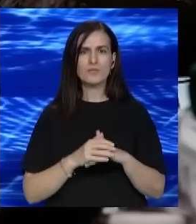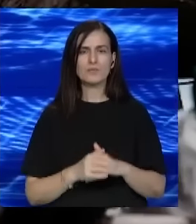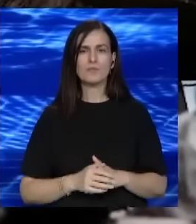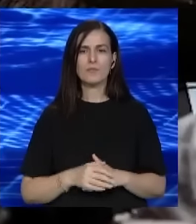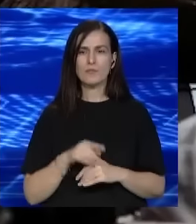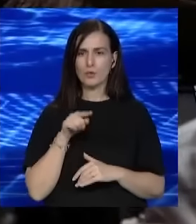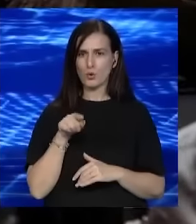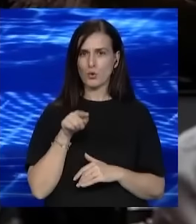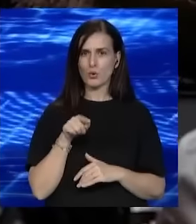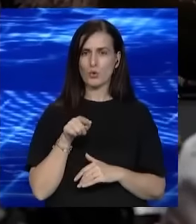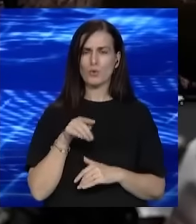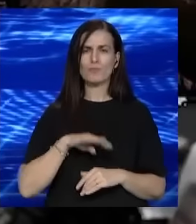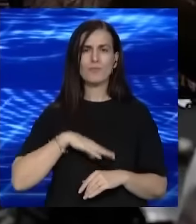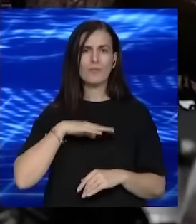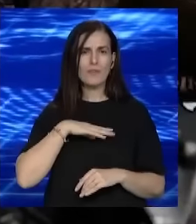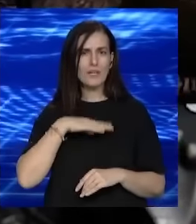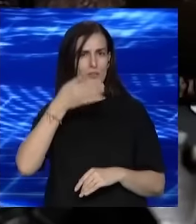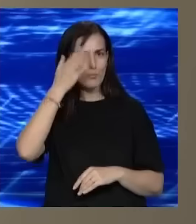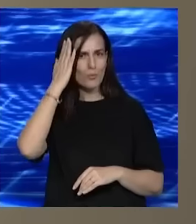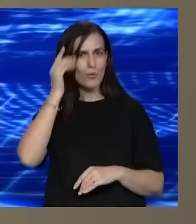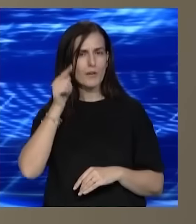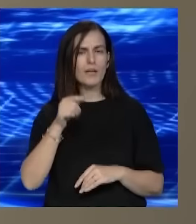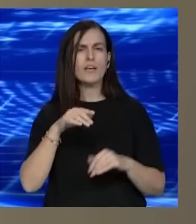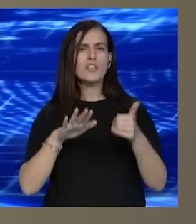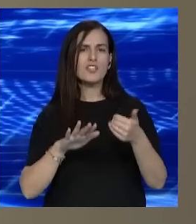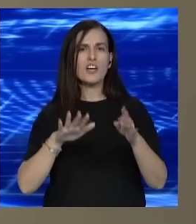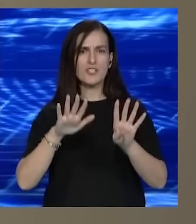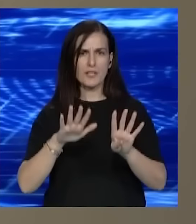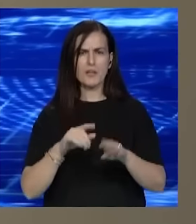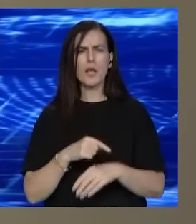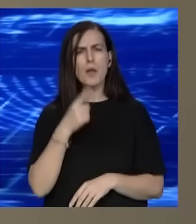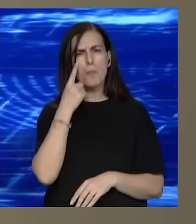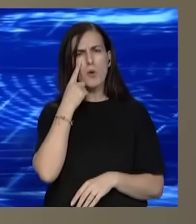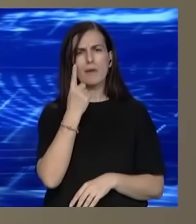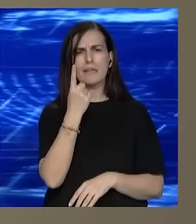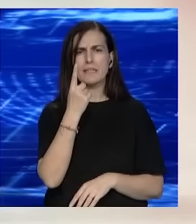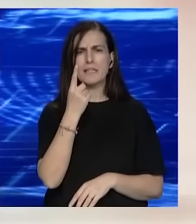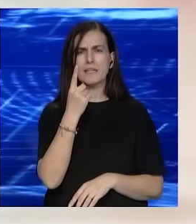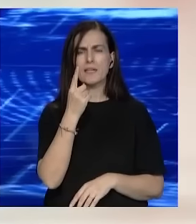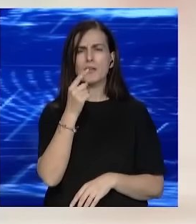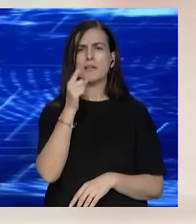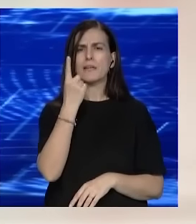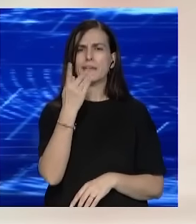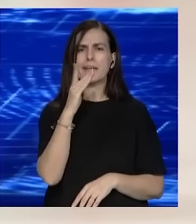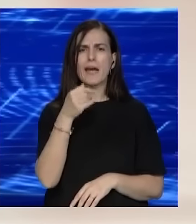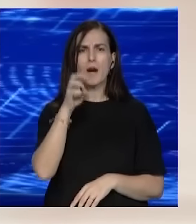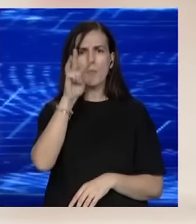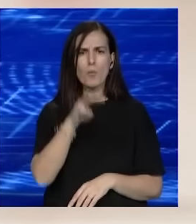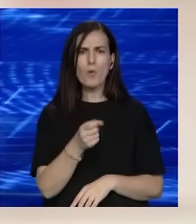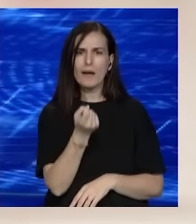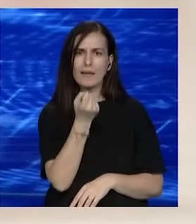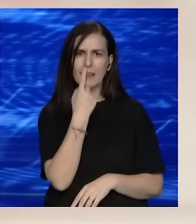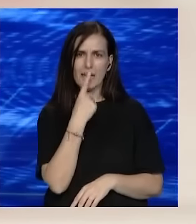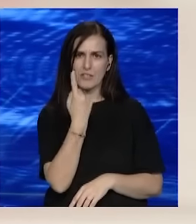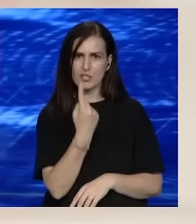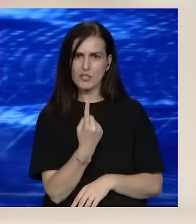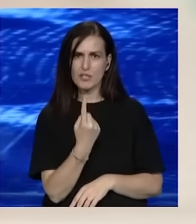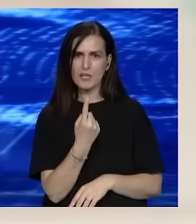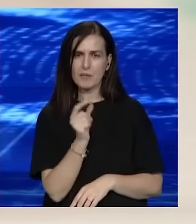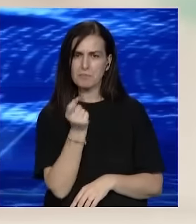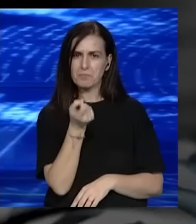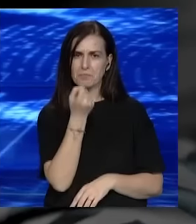Ky është Robert Berger, një 69 vjeçar nga Kalifornia, i cili për të rritur jetëgjatësinë po konsumon prej muajit mars këtë pilulë. Për gazetën prestigjioze amerikane